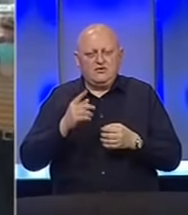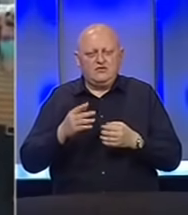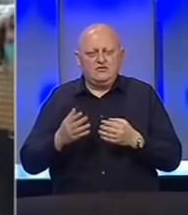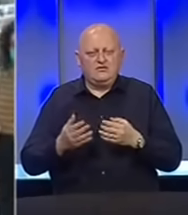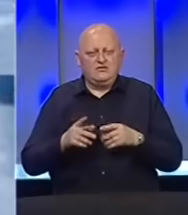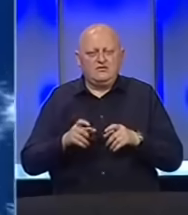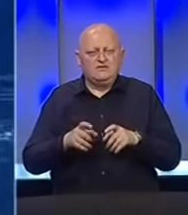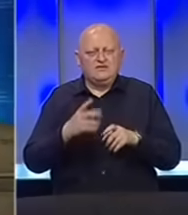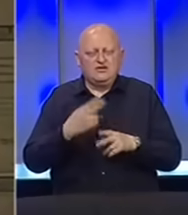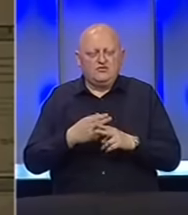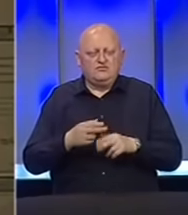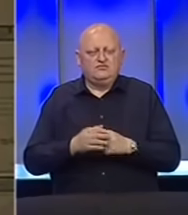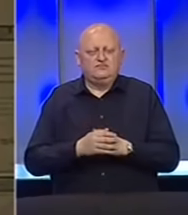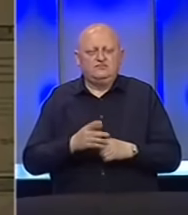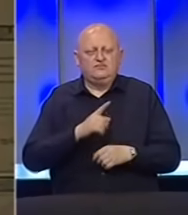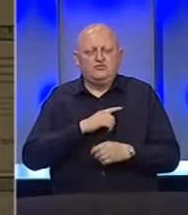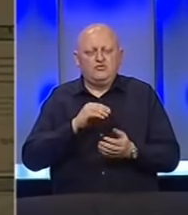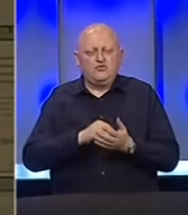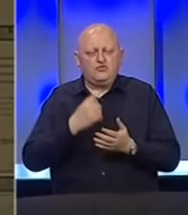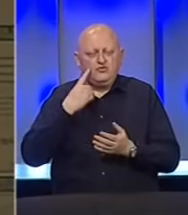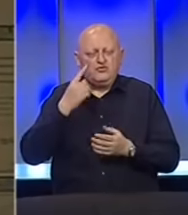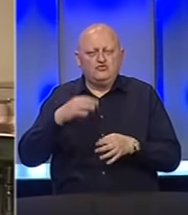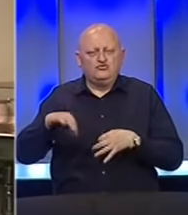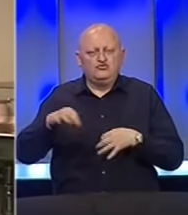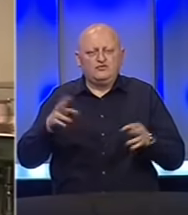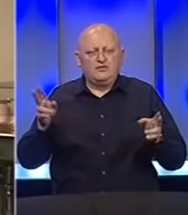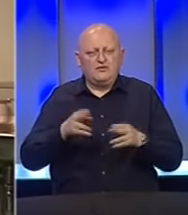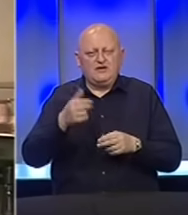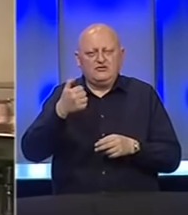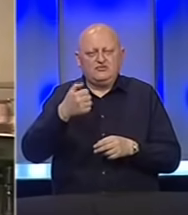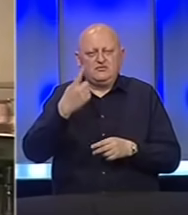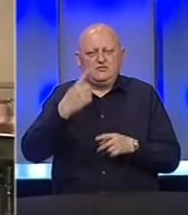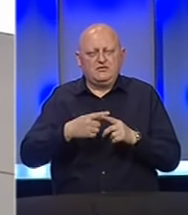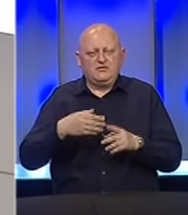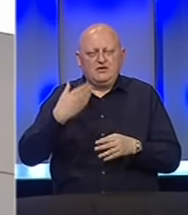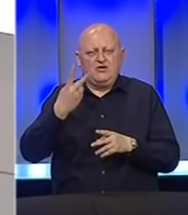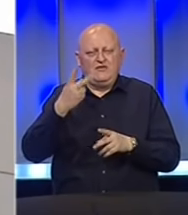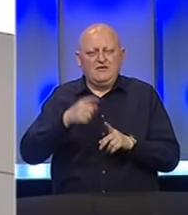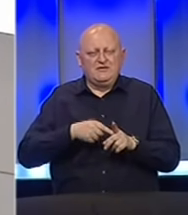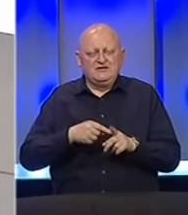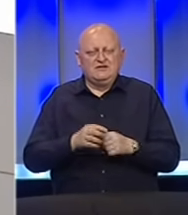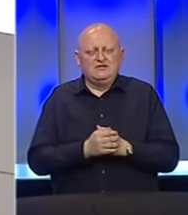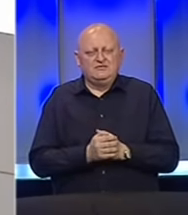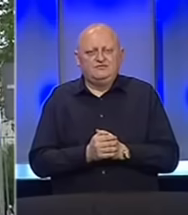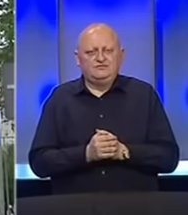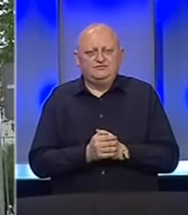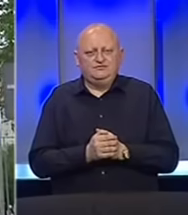post-korona sindrom. Broj preminulih u jednom danu u Španiji manji od 100, prvi put nakon 2 mjeseca.